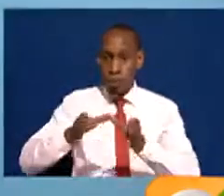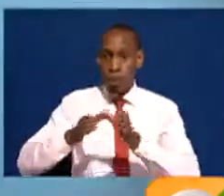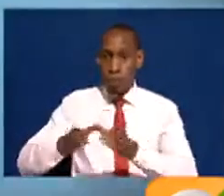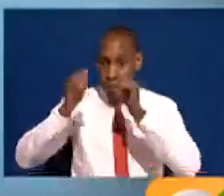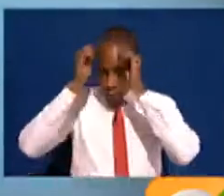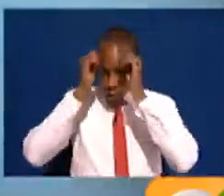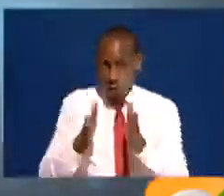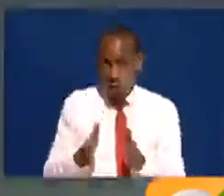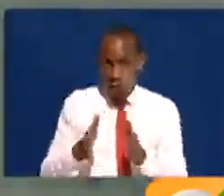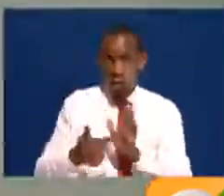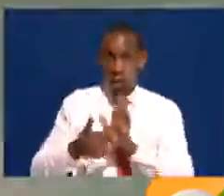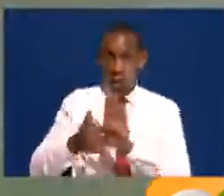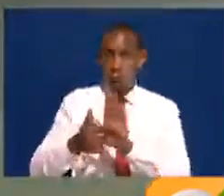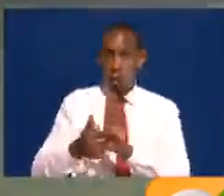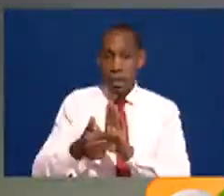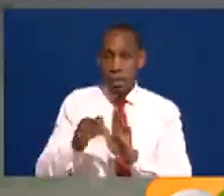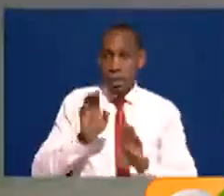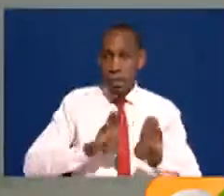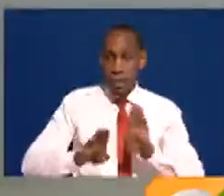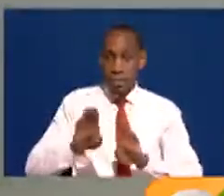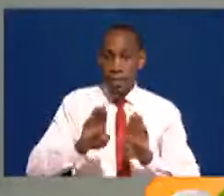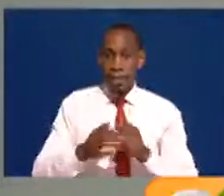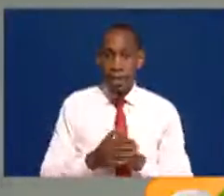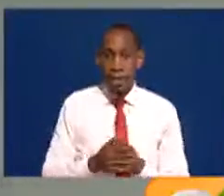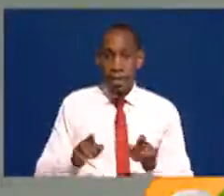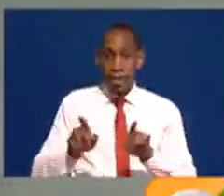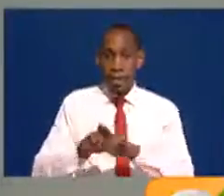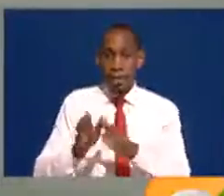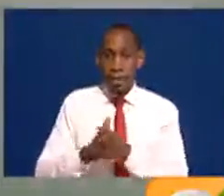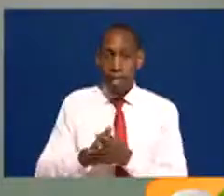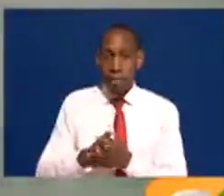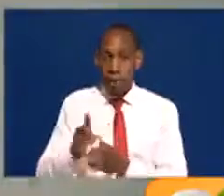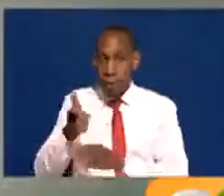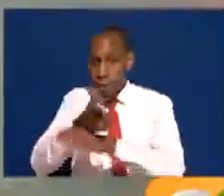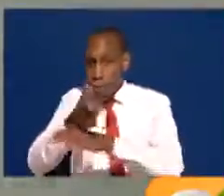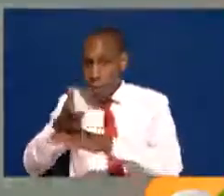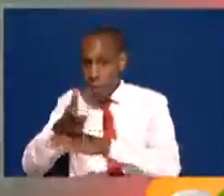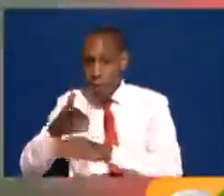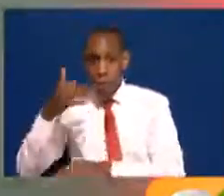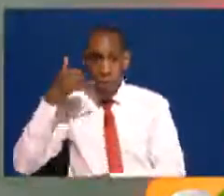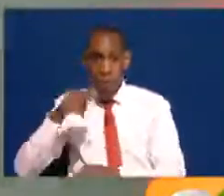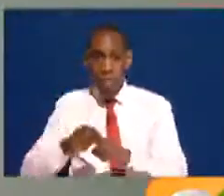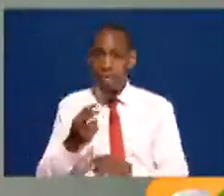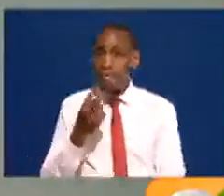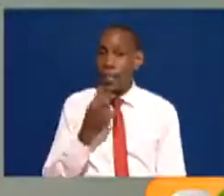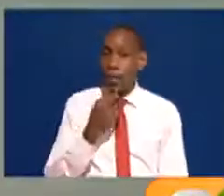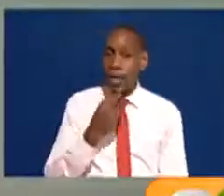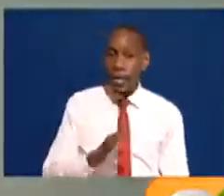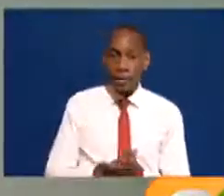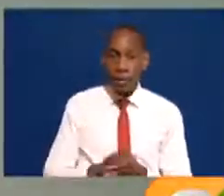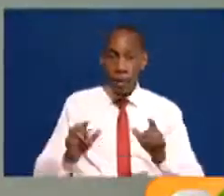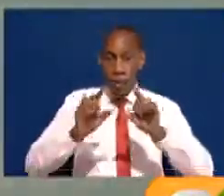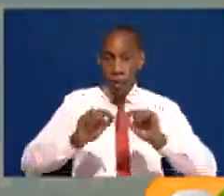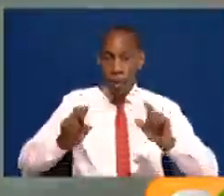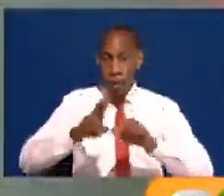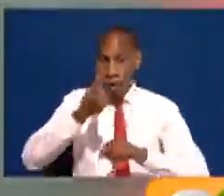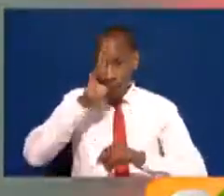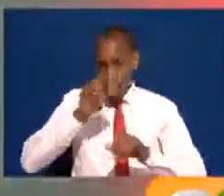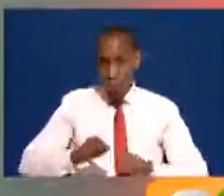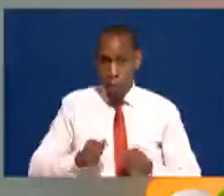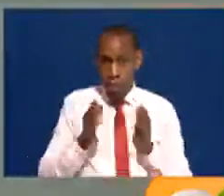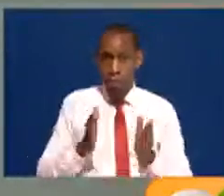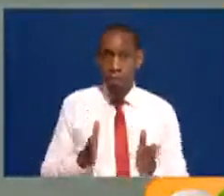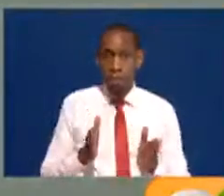wanafunzi hao kuonyesha taswira hiyo ya uhanithi huku wakiwanakili kwa simu na kucheka. Kulingana na afisa mkuu wa polisi wa Nyamache